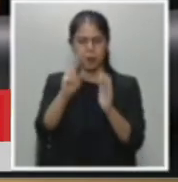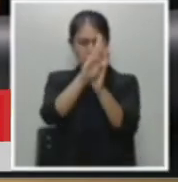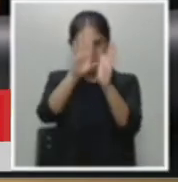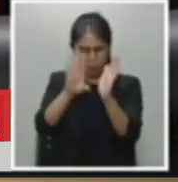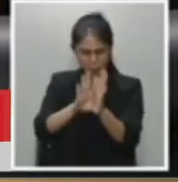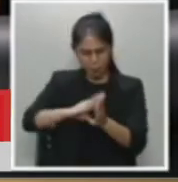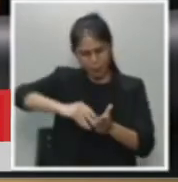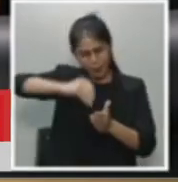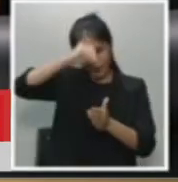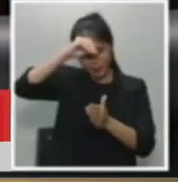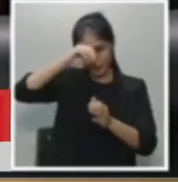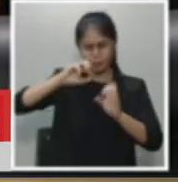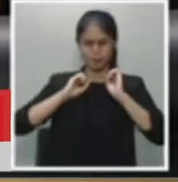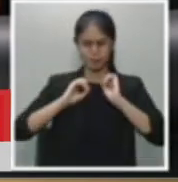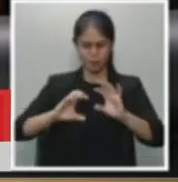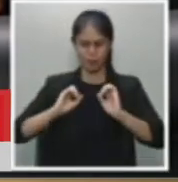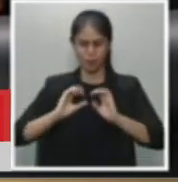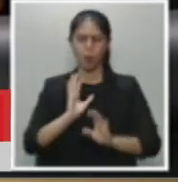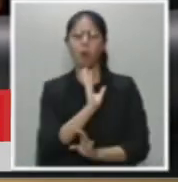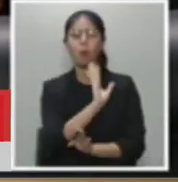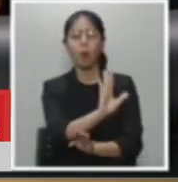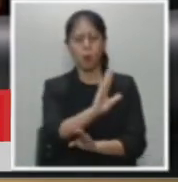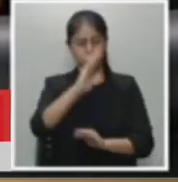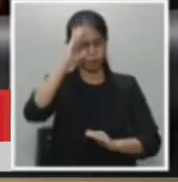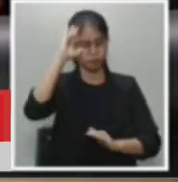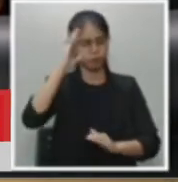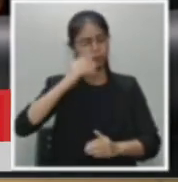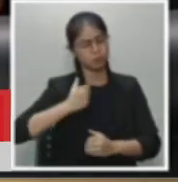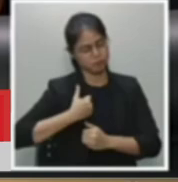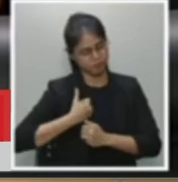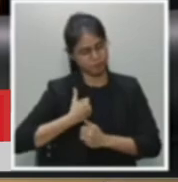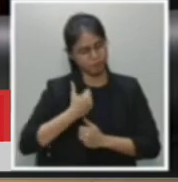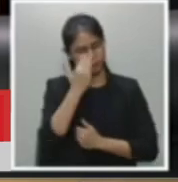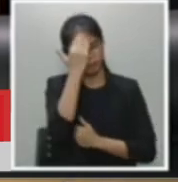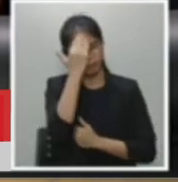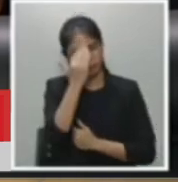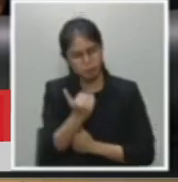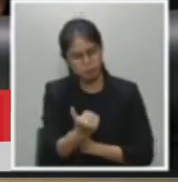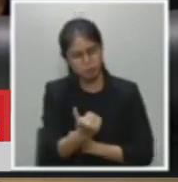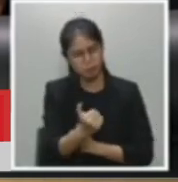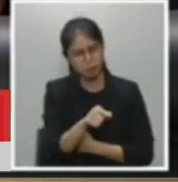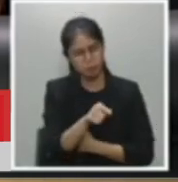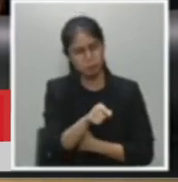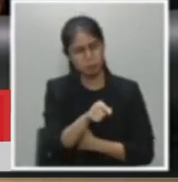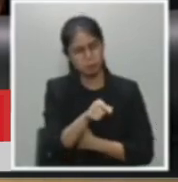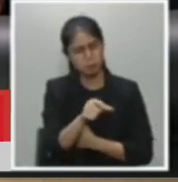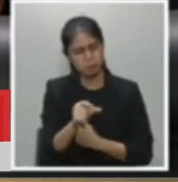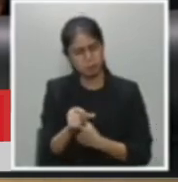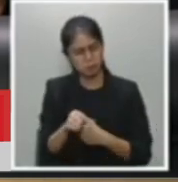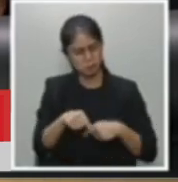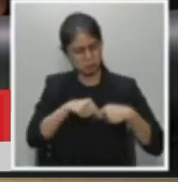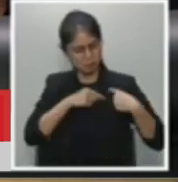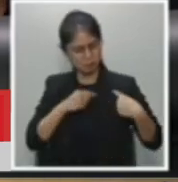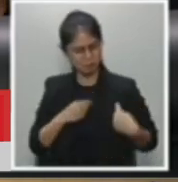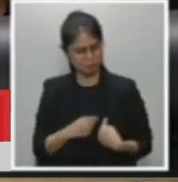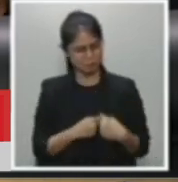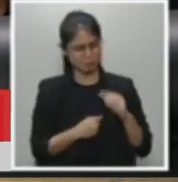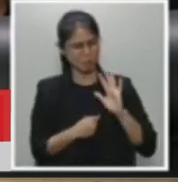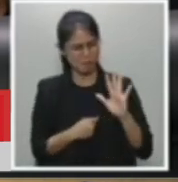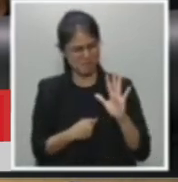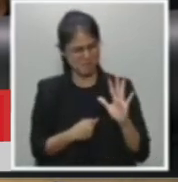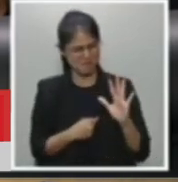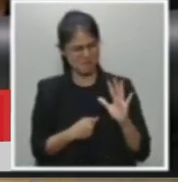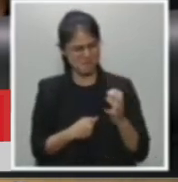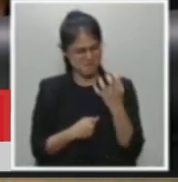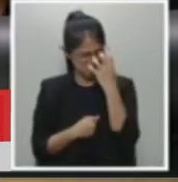นของทหารเนี่ยทำไมถึงทำให้จิตใจเขาโหดเหี้ยมได้ขนา